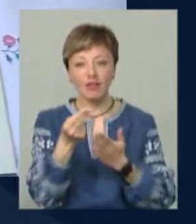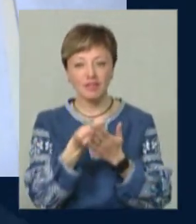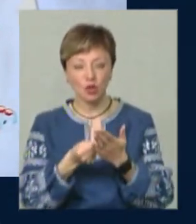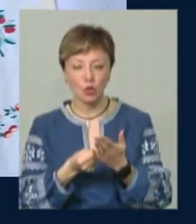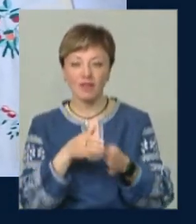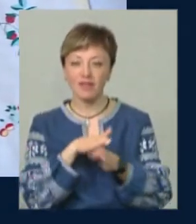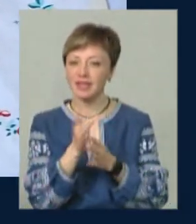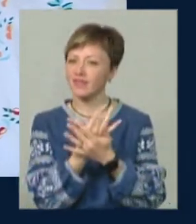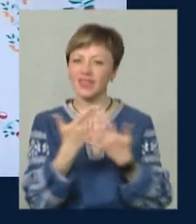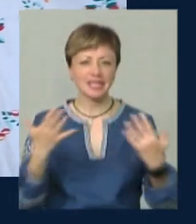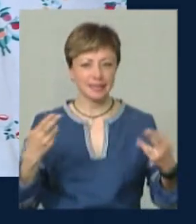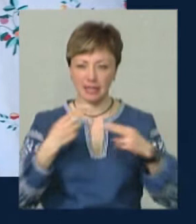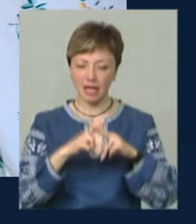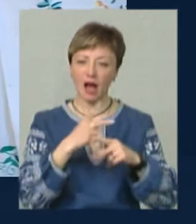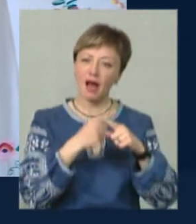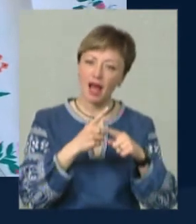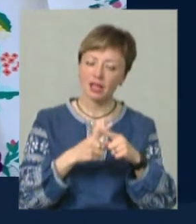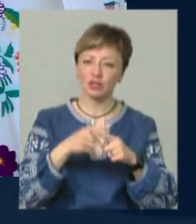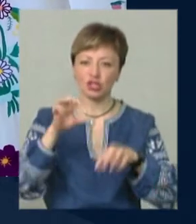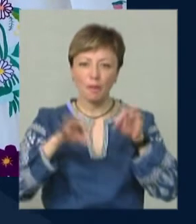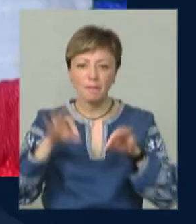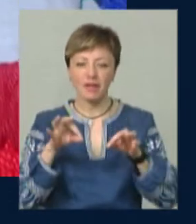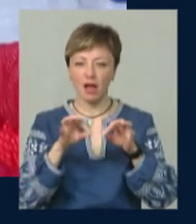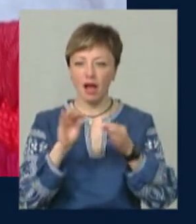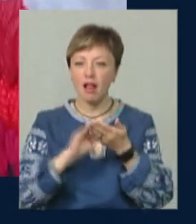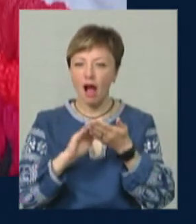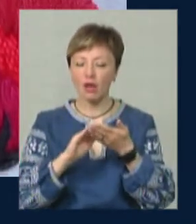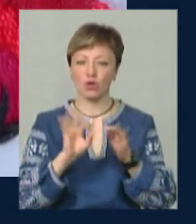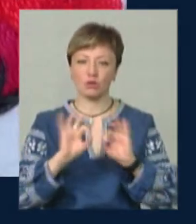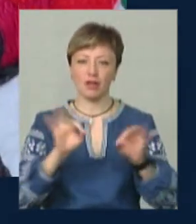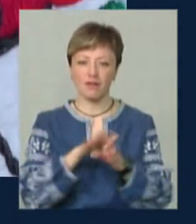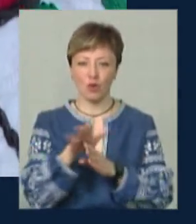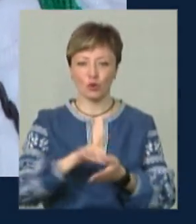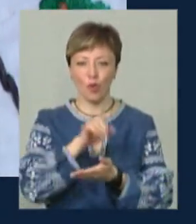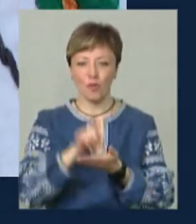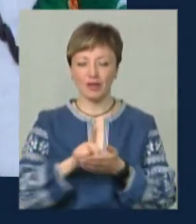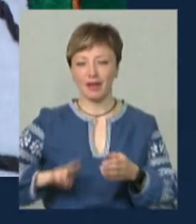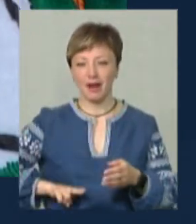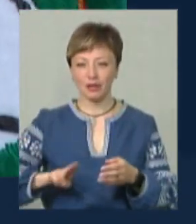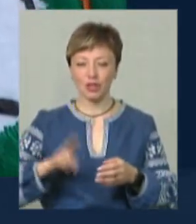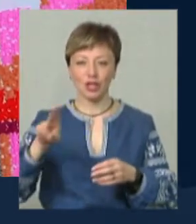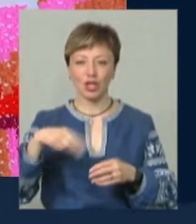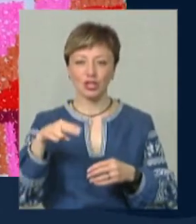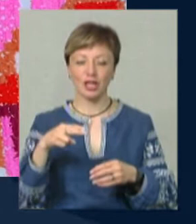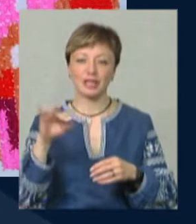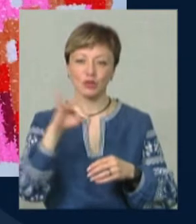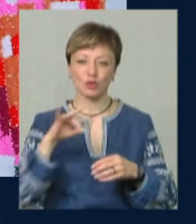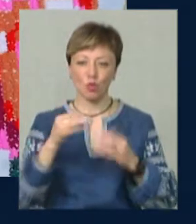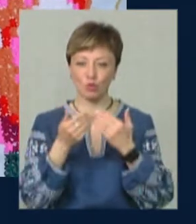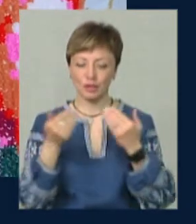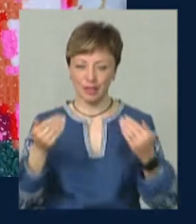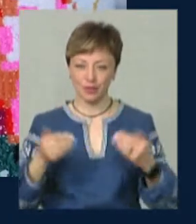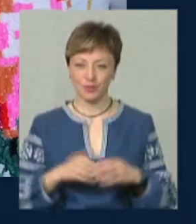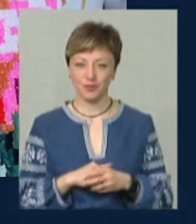полотні виконані у різних техніках – хрестиком, штапівкою, гладдю, розповідає виконувачка обов'язків директорки Дережнянського історичного